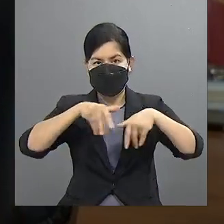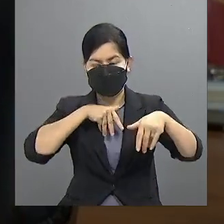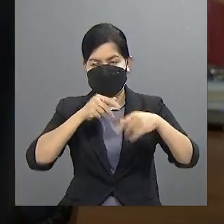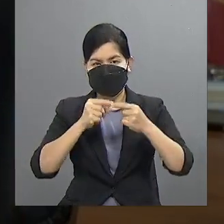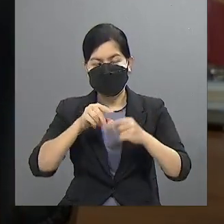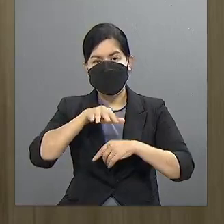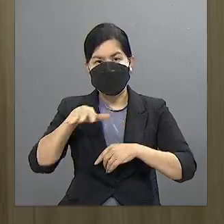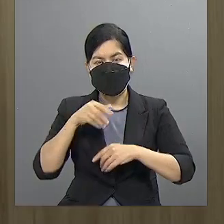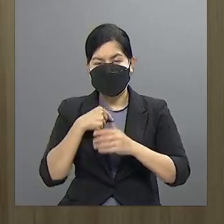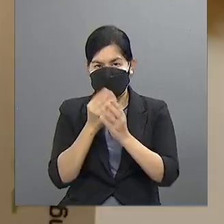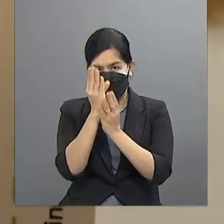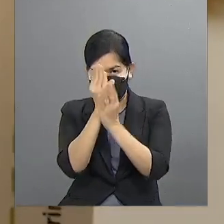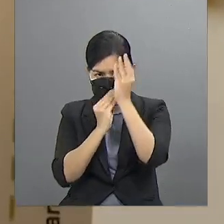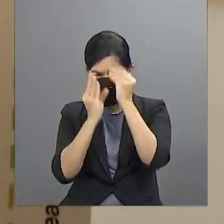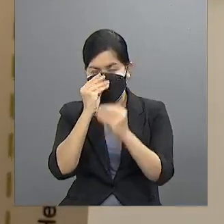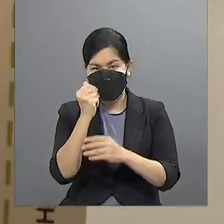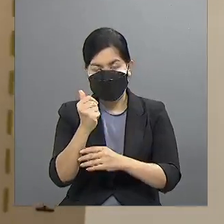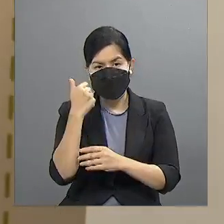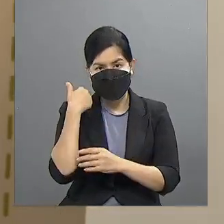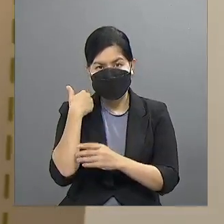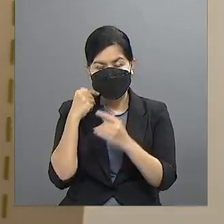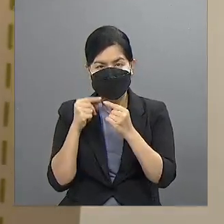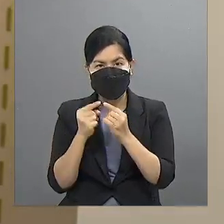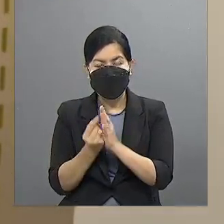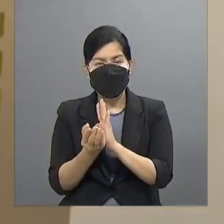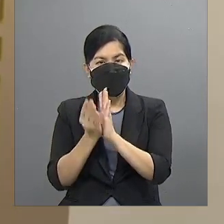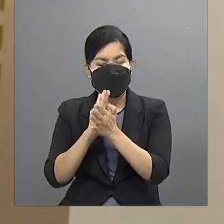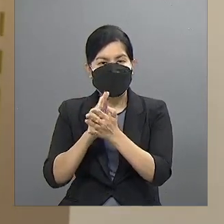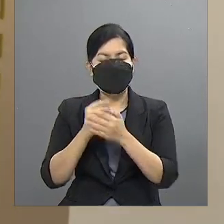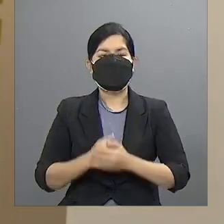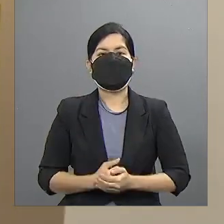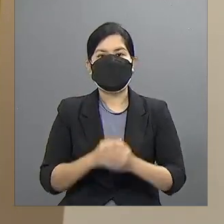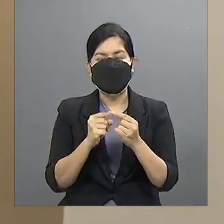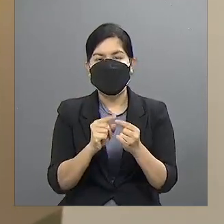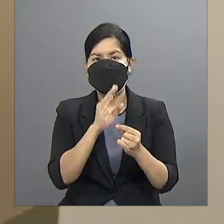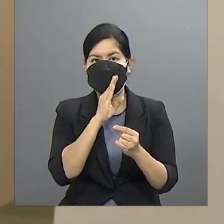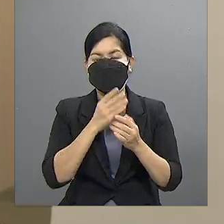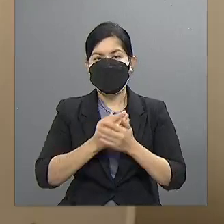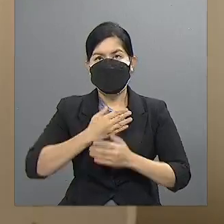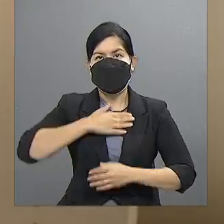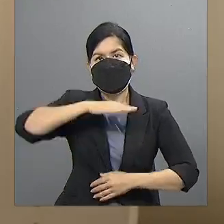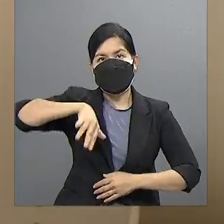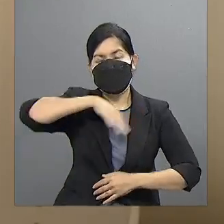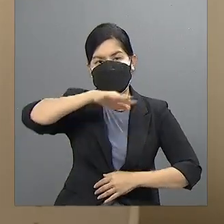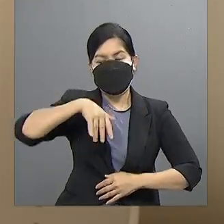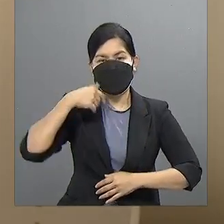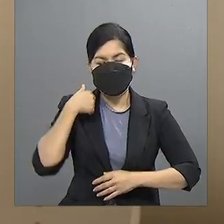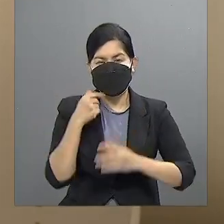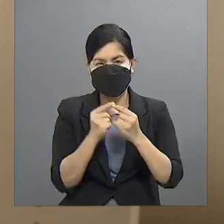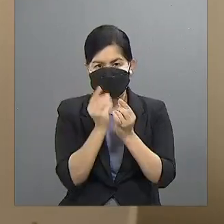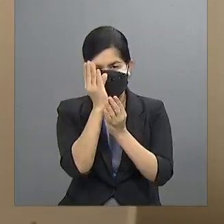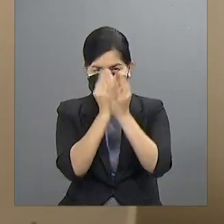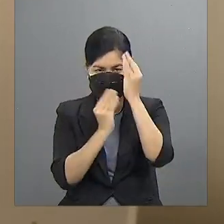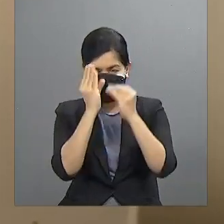ลายเป็นนักฟังเชิงลึก แพลตฟอร์มนี้มันฝึกสกิลในการฟังถ้าสมมติว่าทุกคนสามารถที่จะเข้าถึงนะครับจะทำให้ภาระในการที่จะป่วยเป็นโร